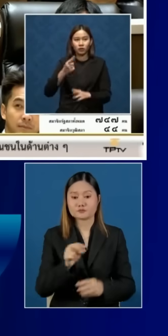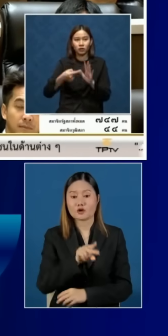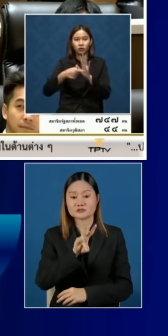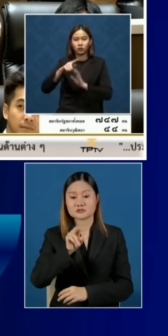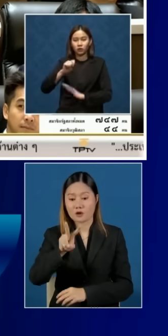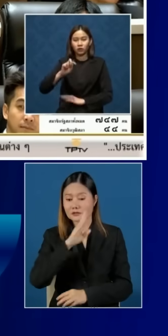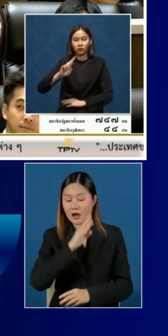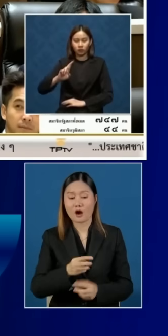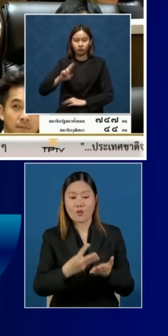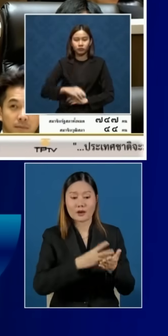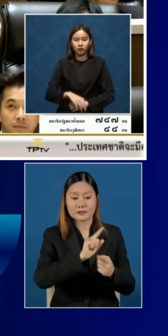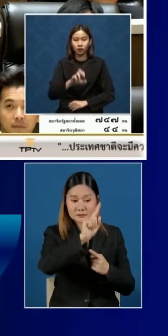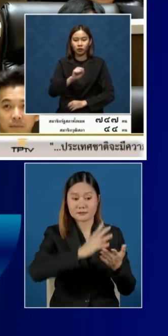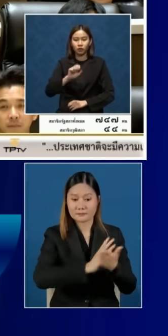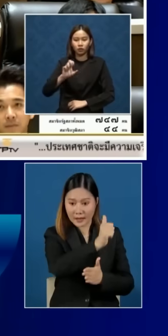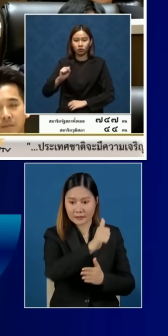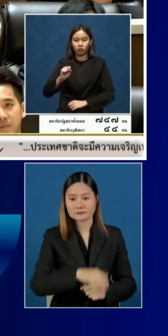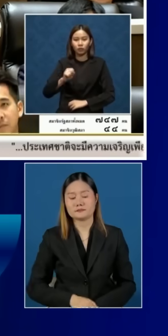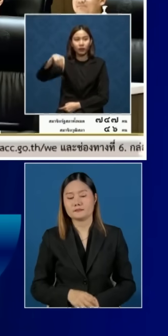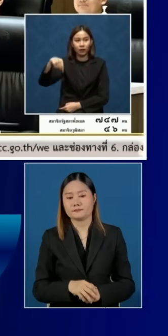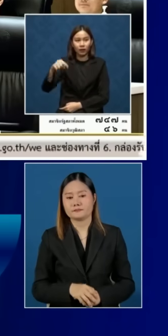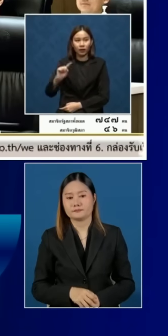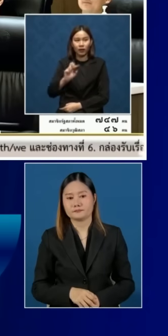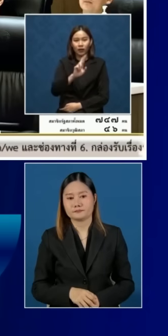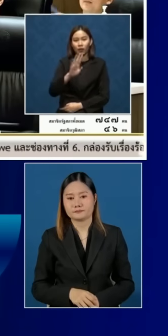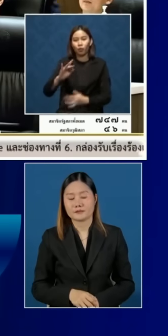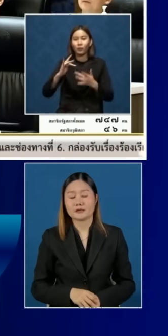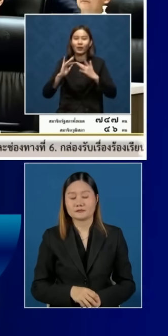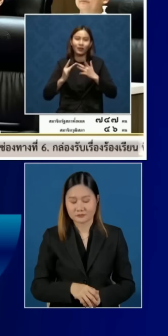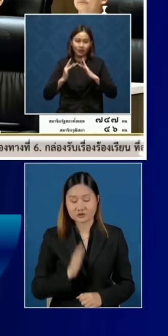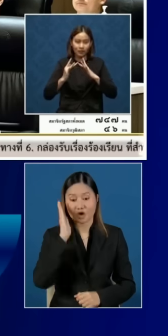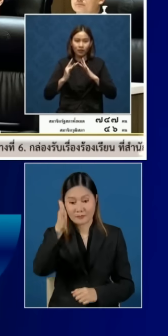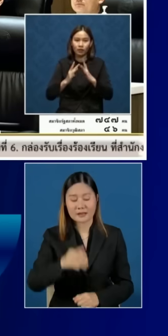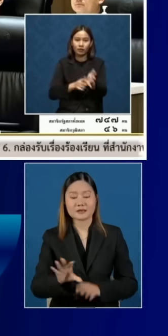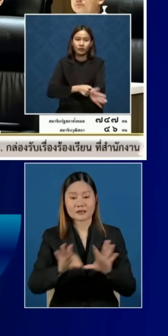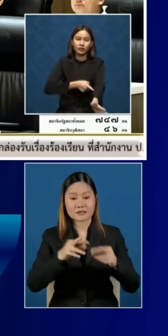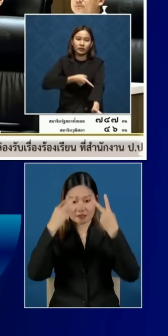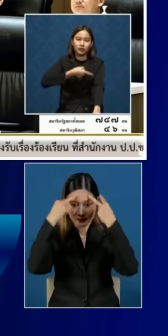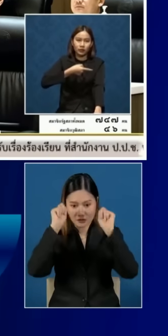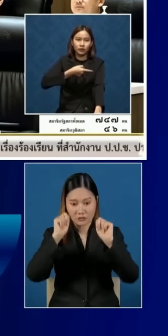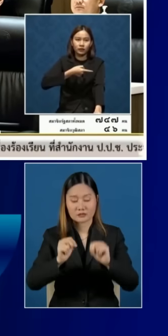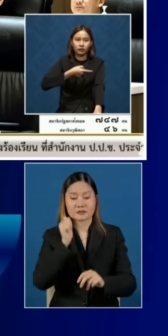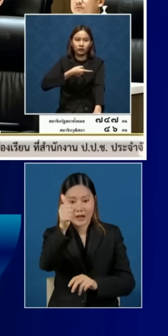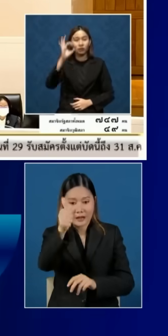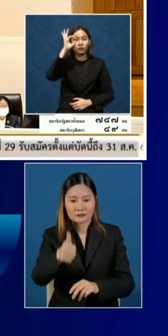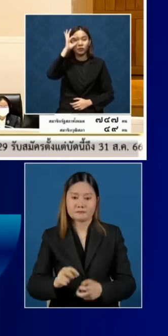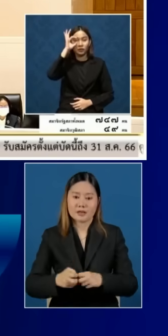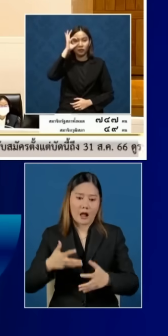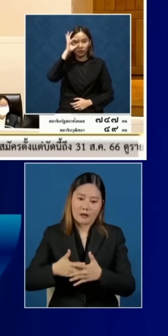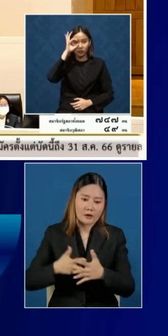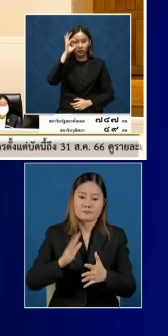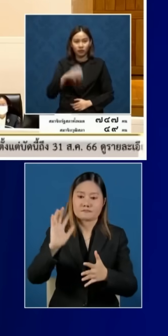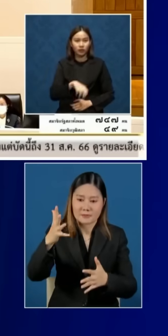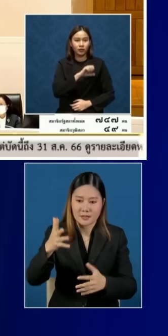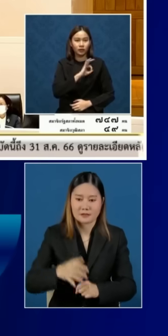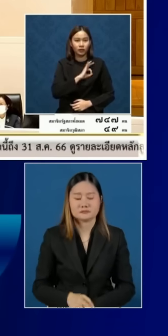ที่1ก็จะทำให้สถานการเลือกนายกรัฐมนตรีเนี่ยไม่เดินไปสู่ทางตันนะครับก็หวังว่